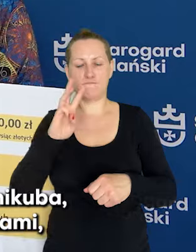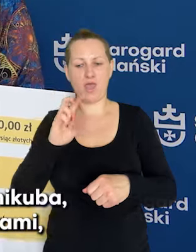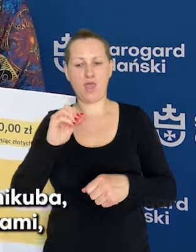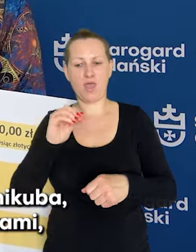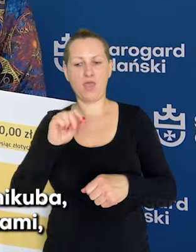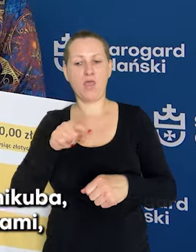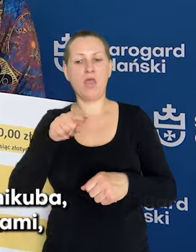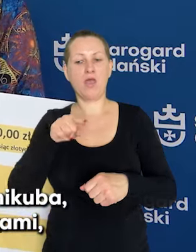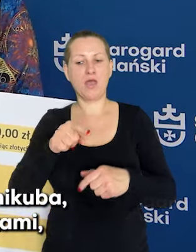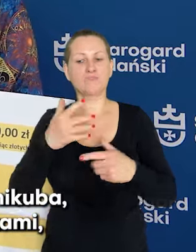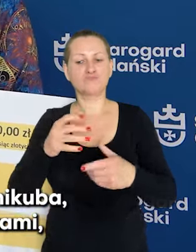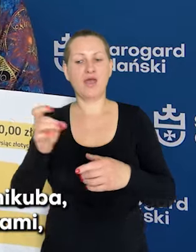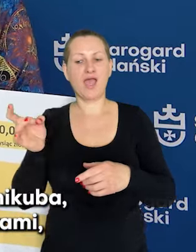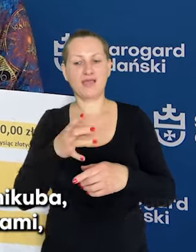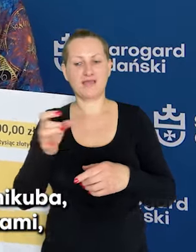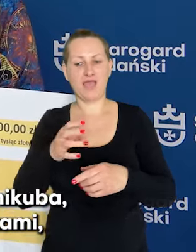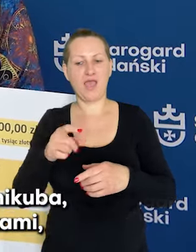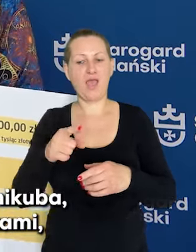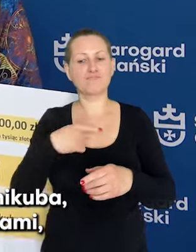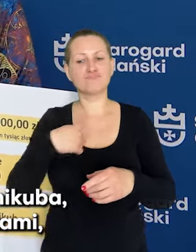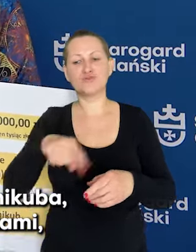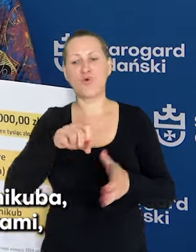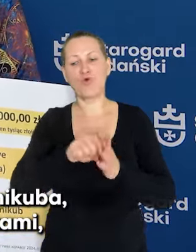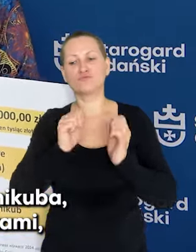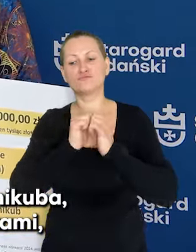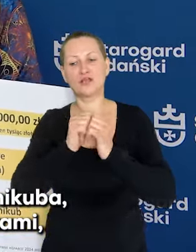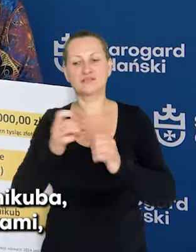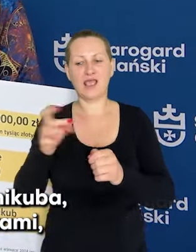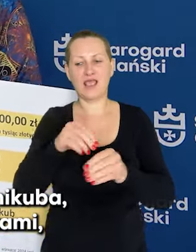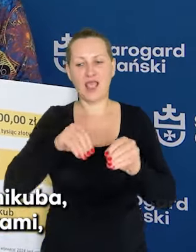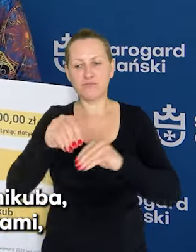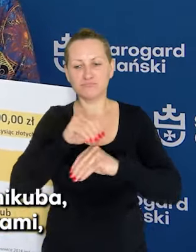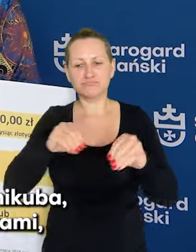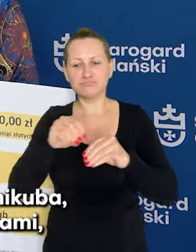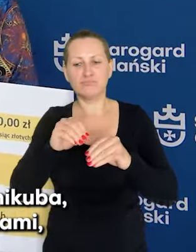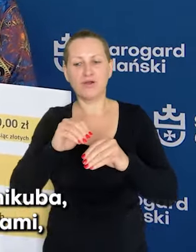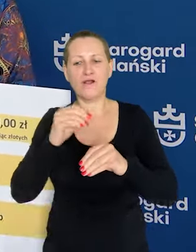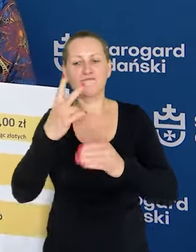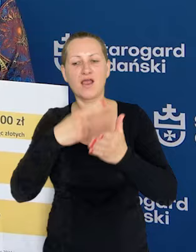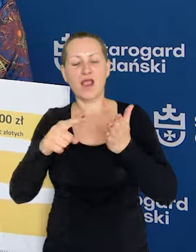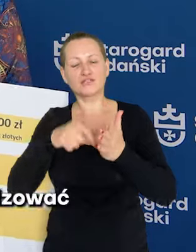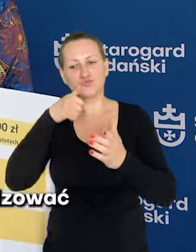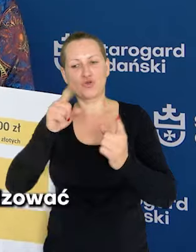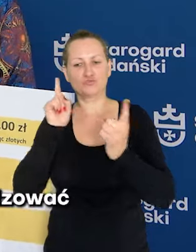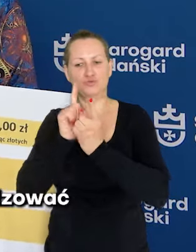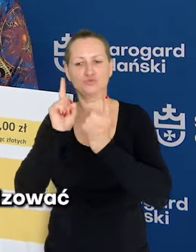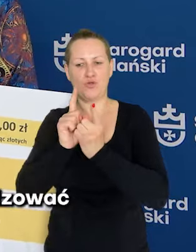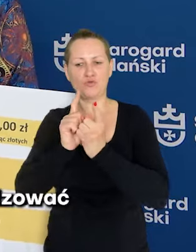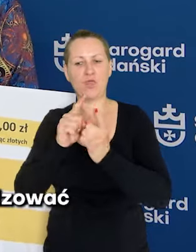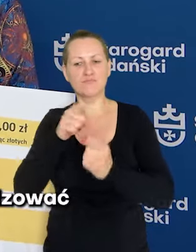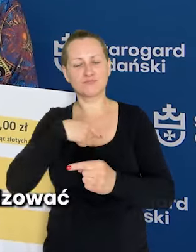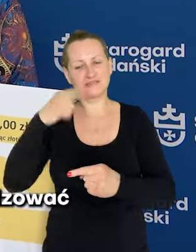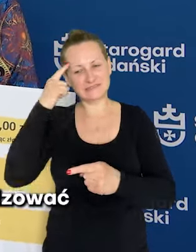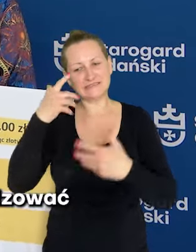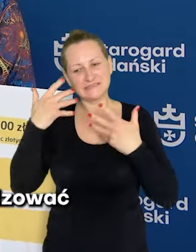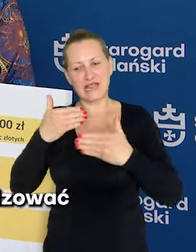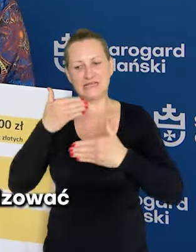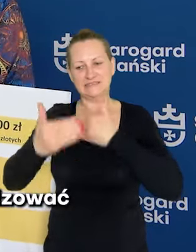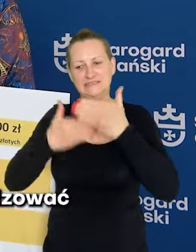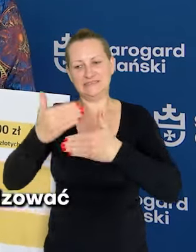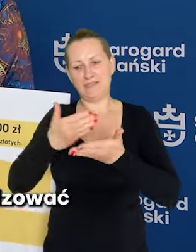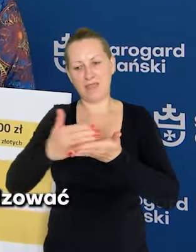i ponieważ od września grywamy sobie w Rumi Kuba, spotykamy się 2 razy w tygodniu z dzieciakami, to postanowiliśmy pójść trochę